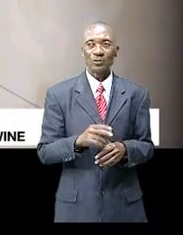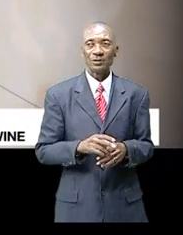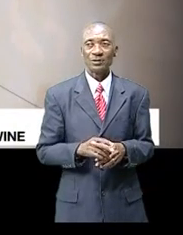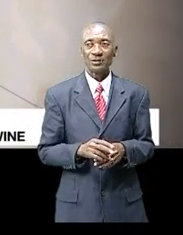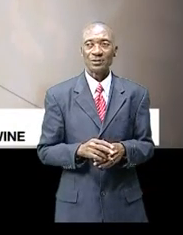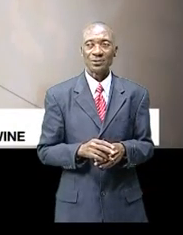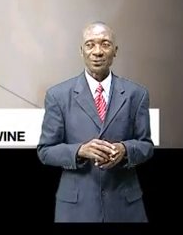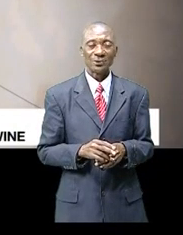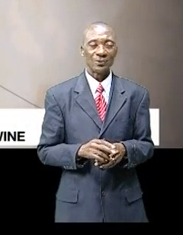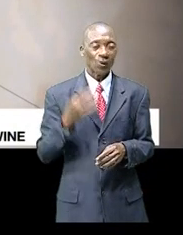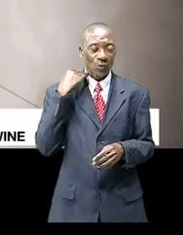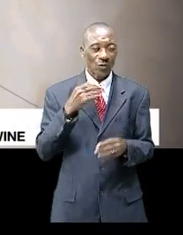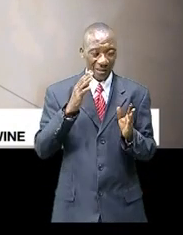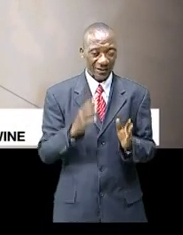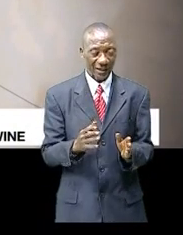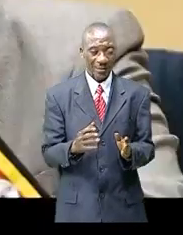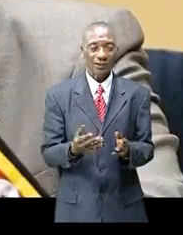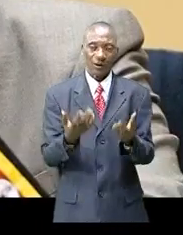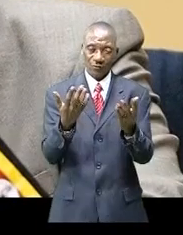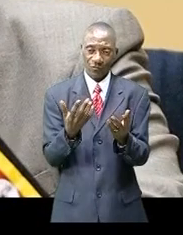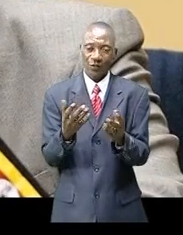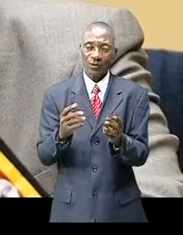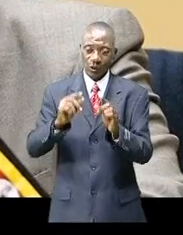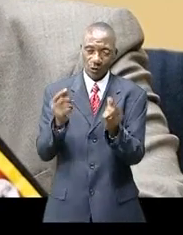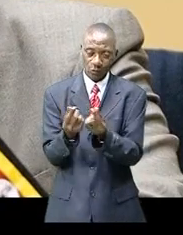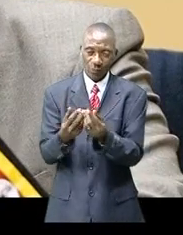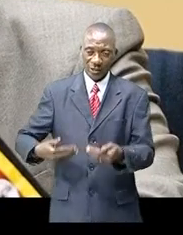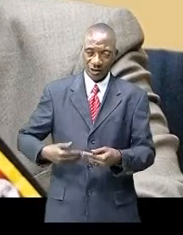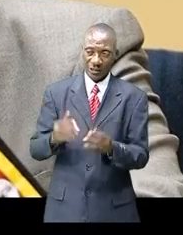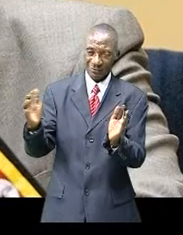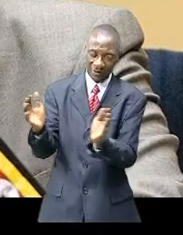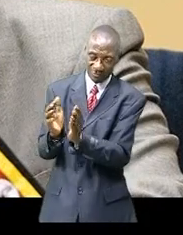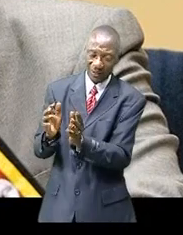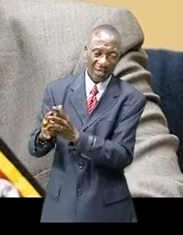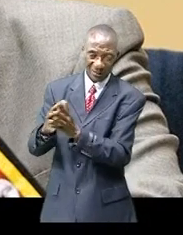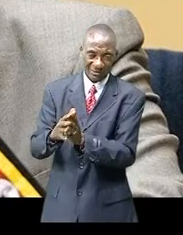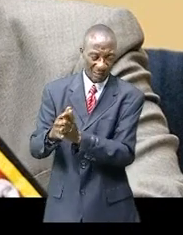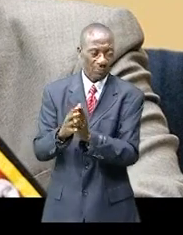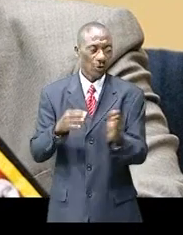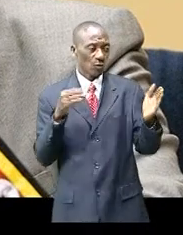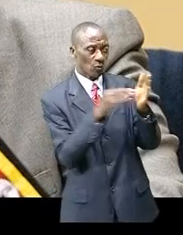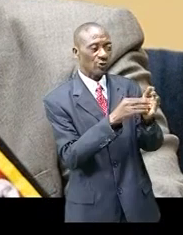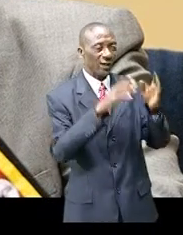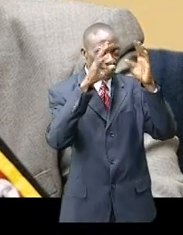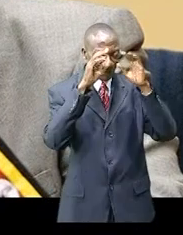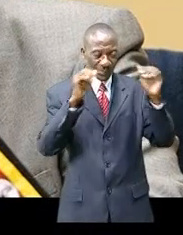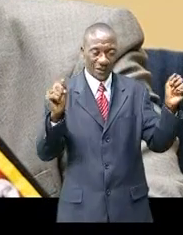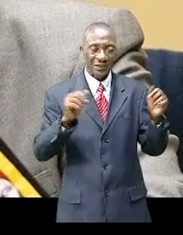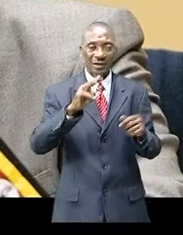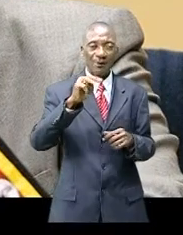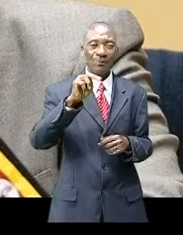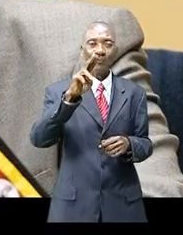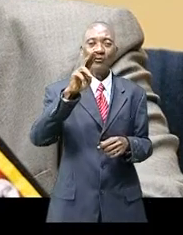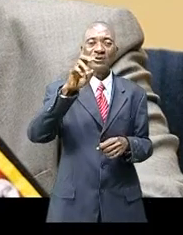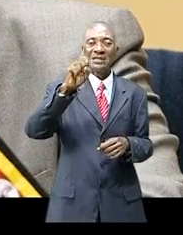le septagénaire Yoweri Museveni, 38 ans au pouvoir, qui continue à séduire une grande